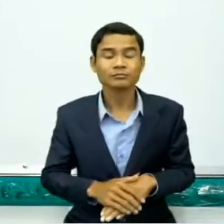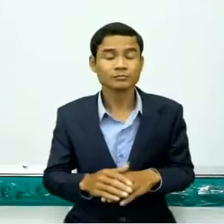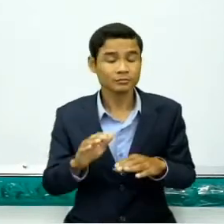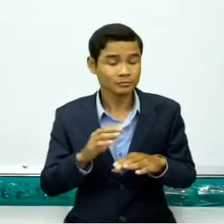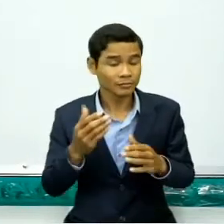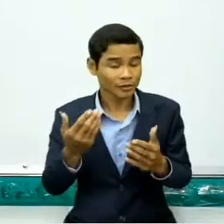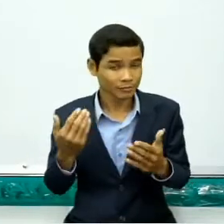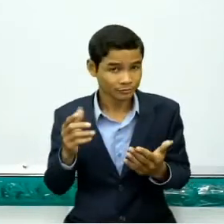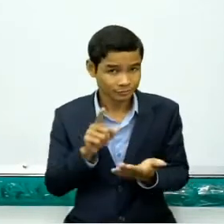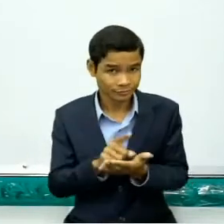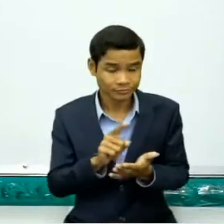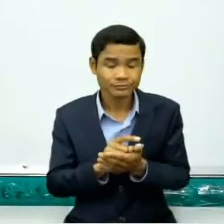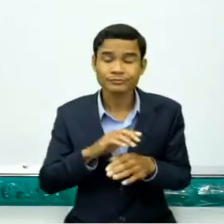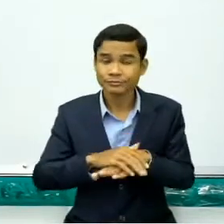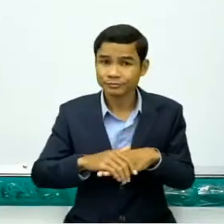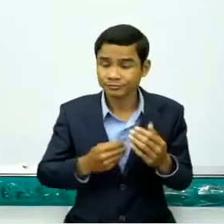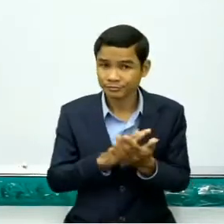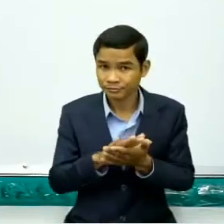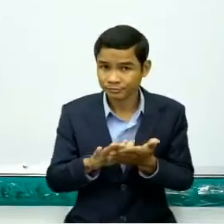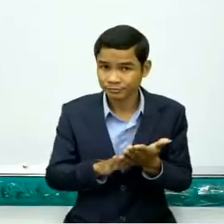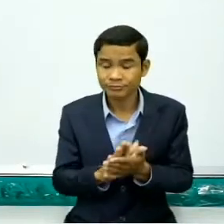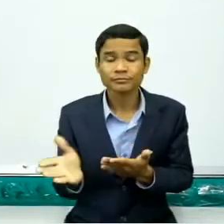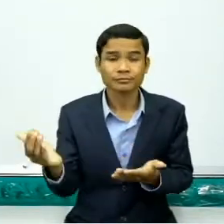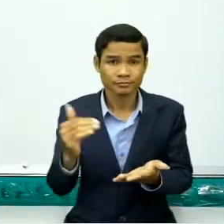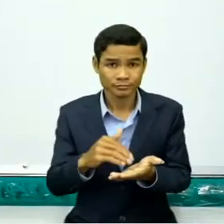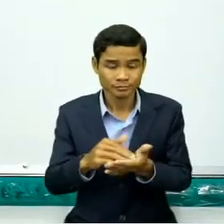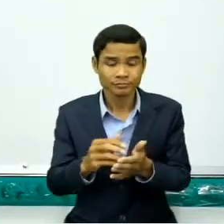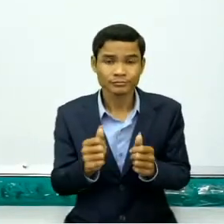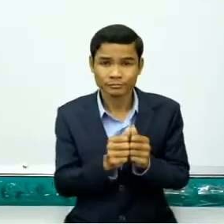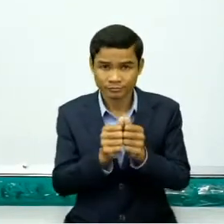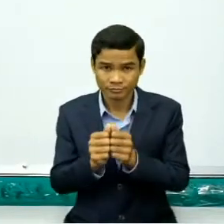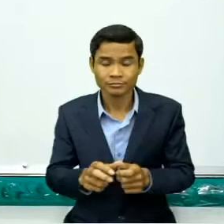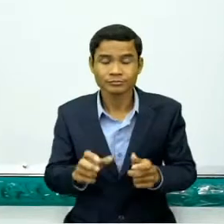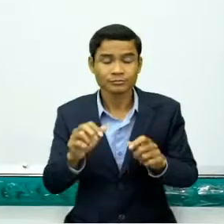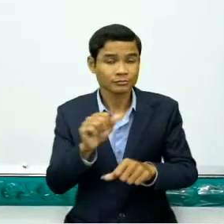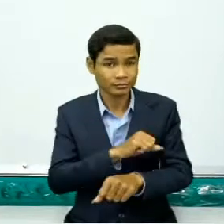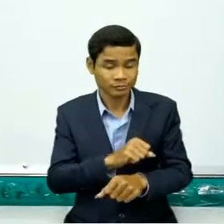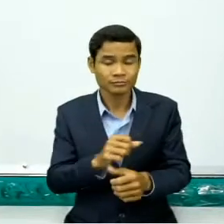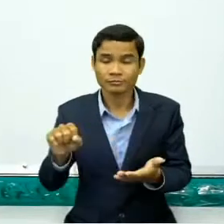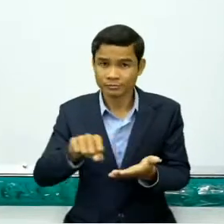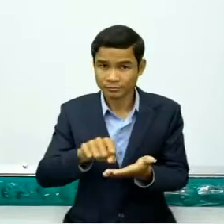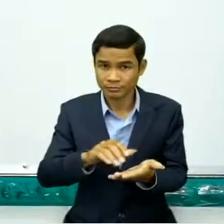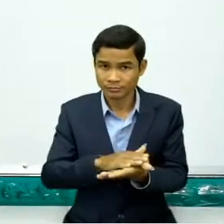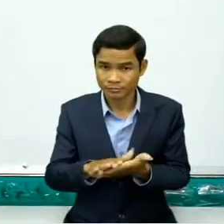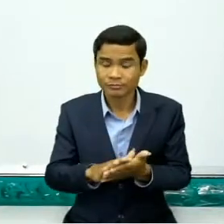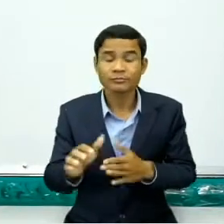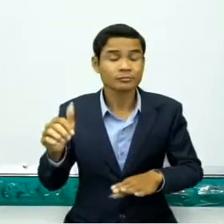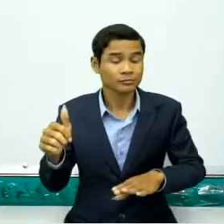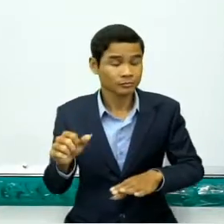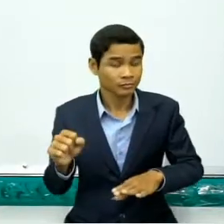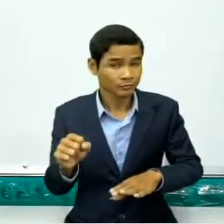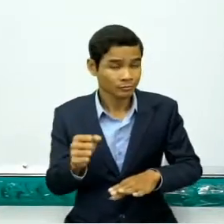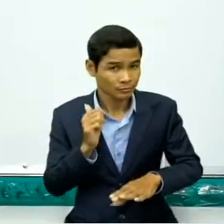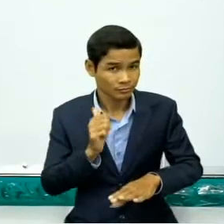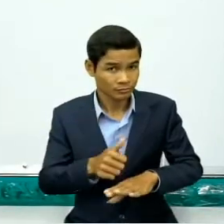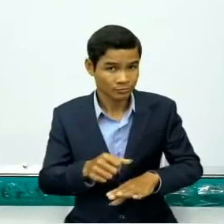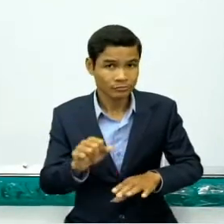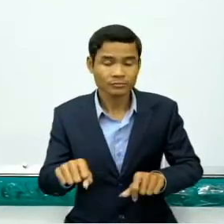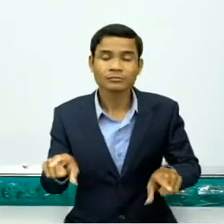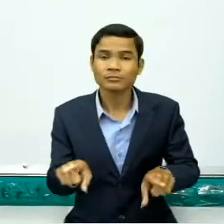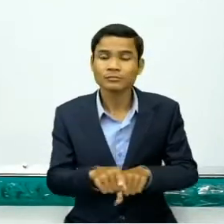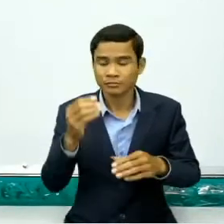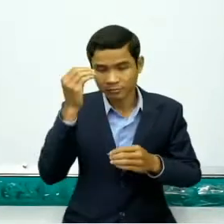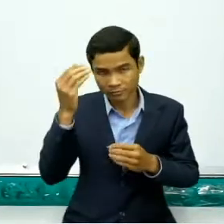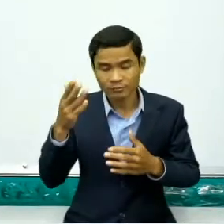xa liên xâm áp đài con lại ban nhược nhuốc. Chuyên mùi nâng sập bú. Chế, rư co áo, á cờ, đâm bây ai